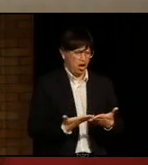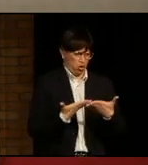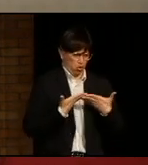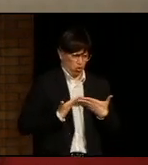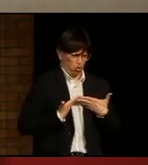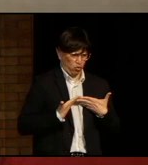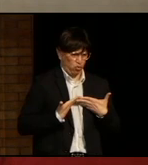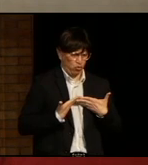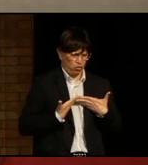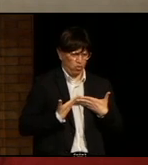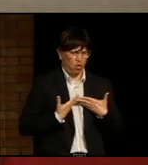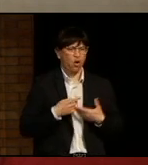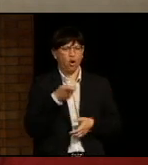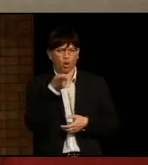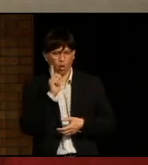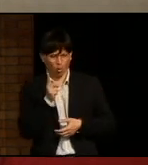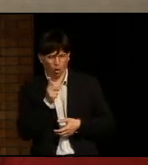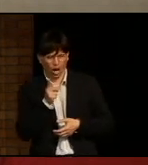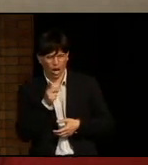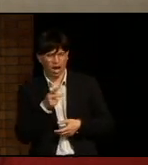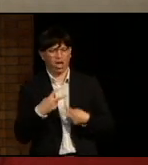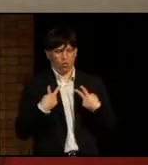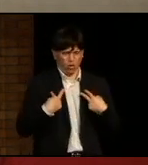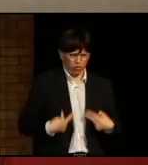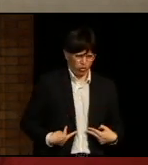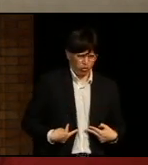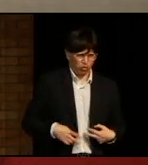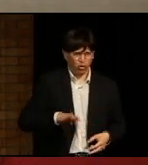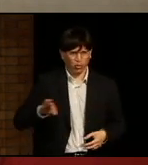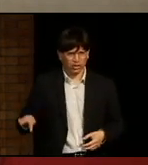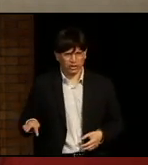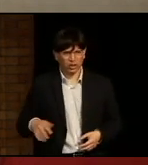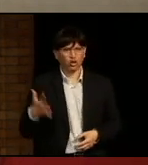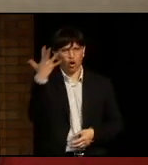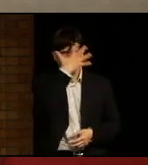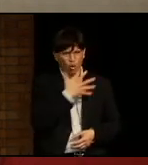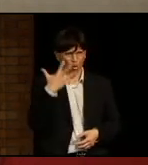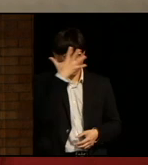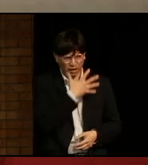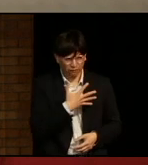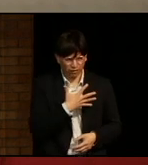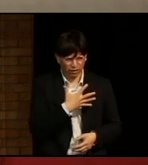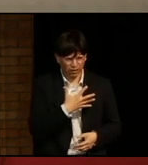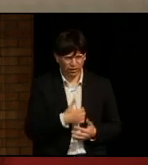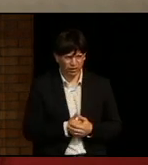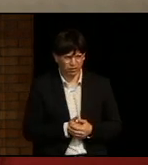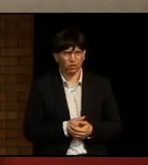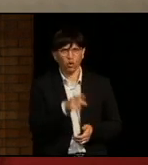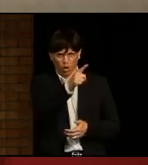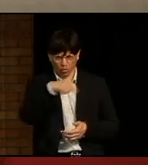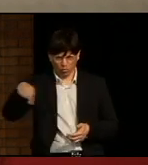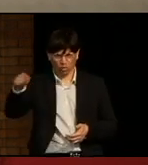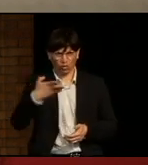fronte è stata l'esperienza vissuta in missione a in Mozambico con qualcuno anche di di voi qui